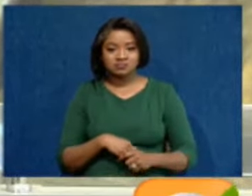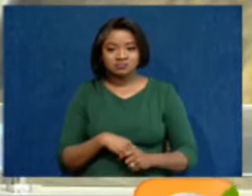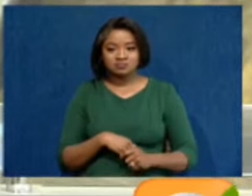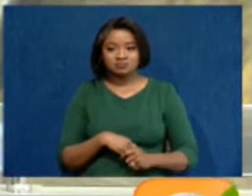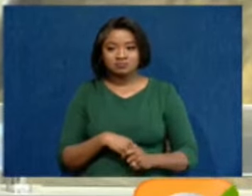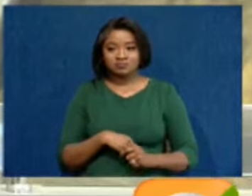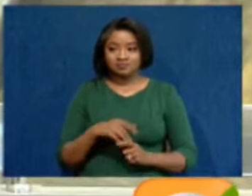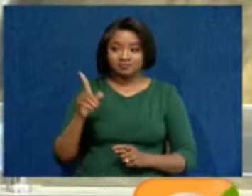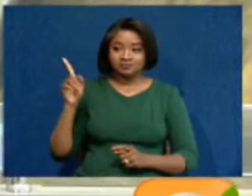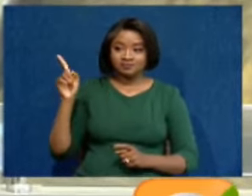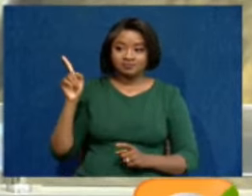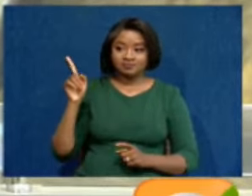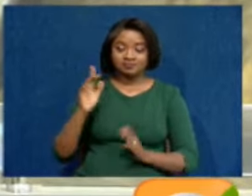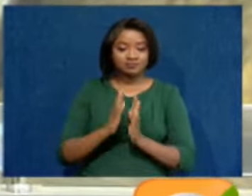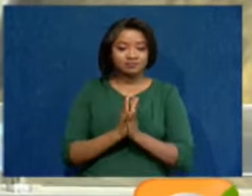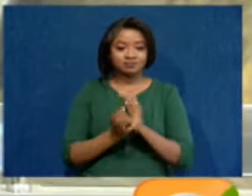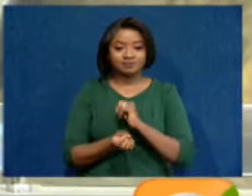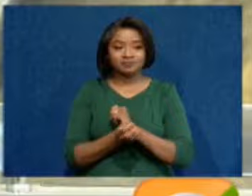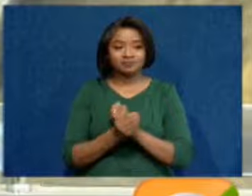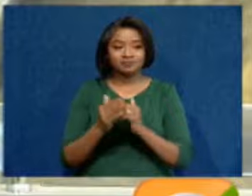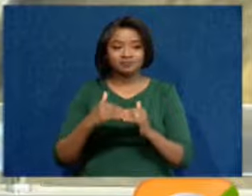naye na kuandaa taarifa ifuatayo.